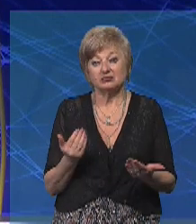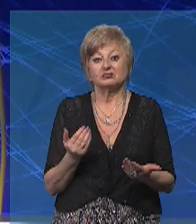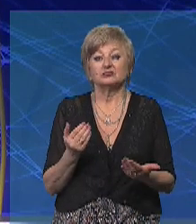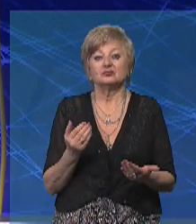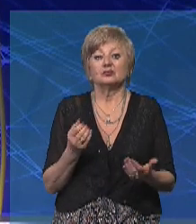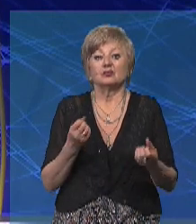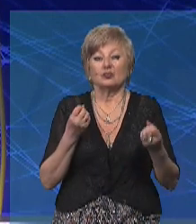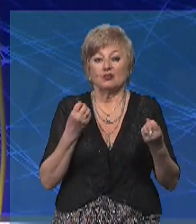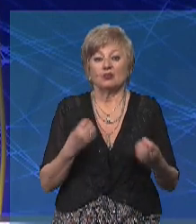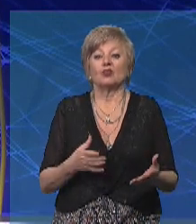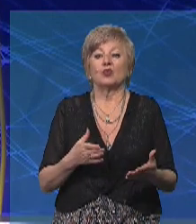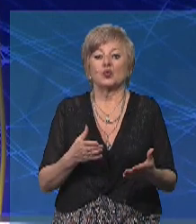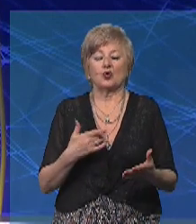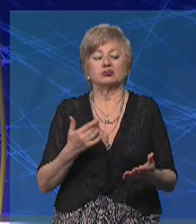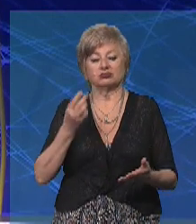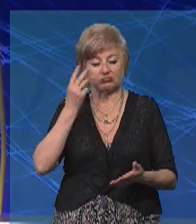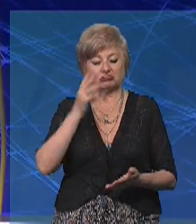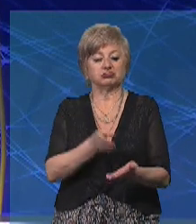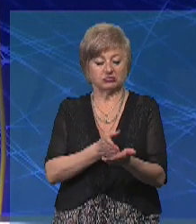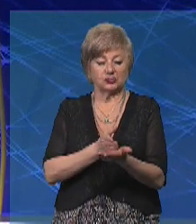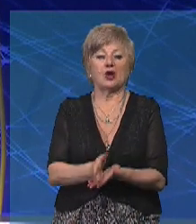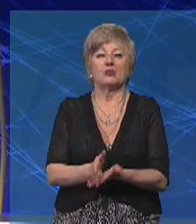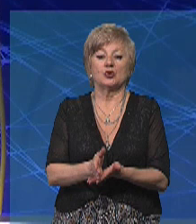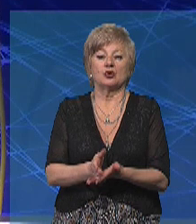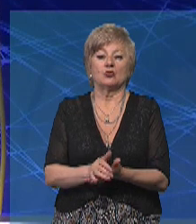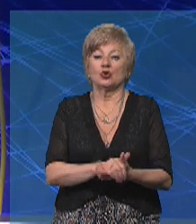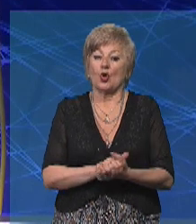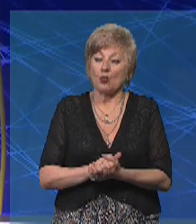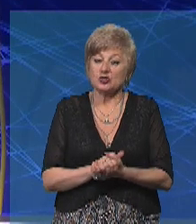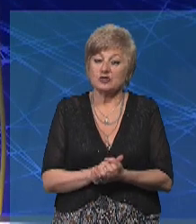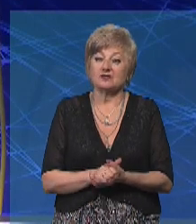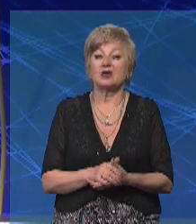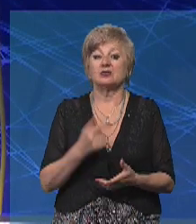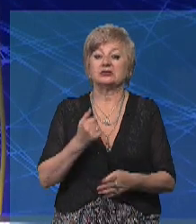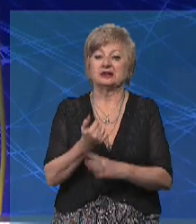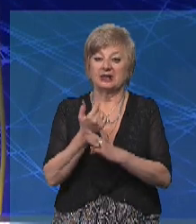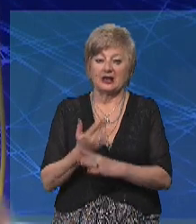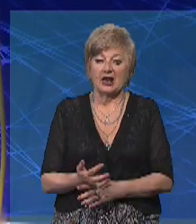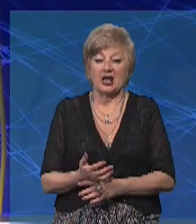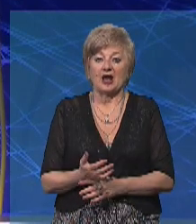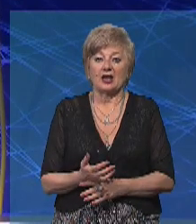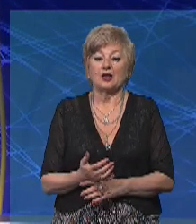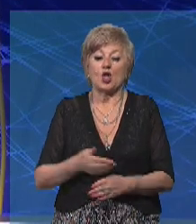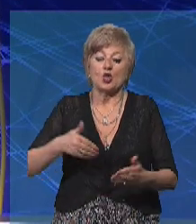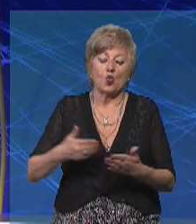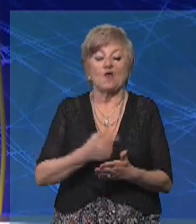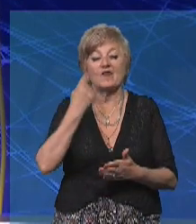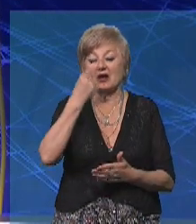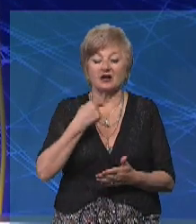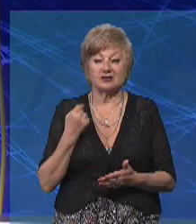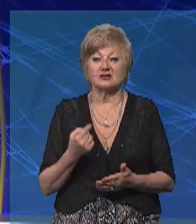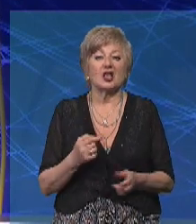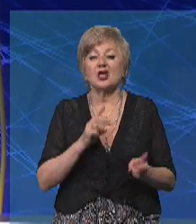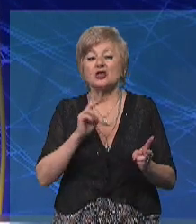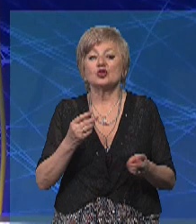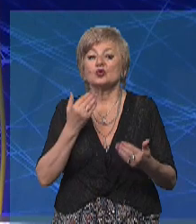розумієте, амбасадором бренда оцього от напрямку, так, на суспільство. Ось вони вимагали якісь там нових облич. І ніхто там не